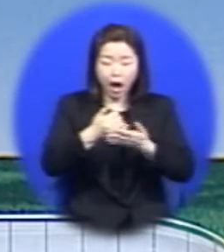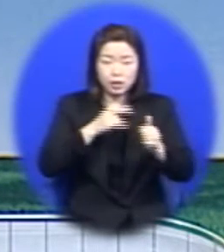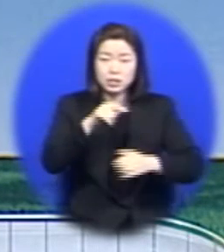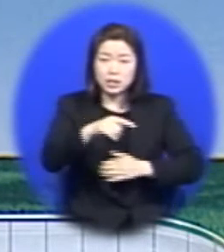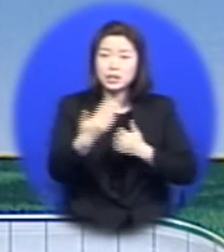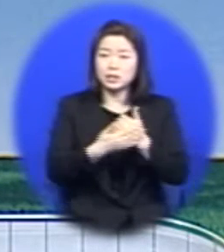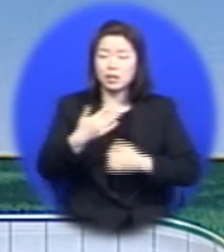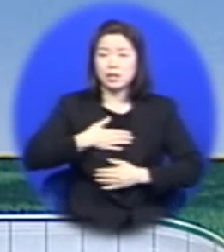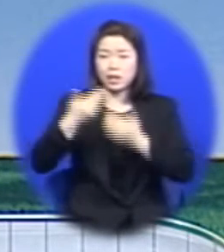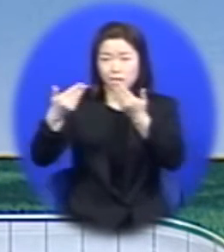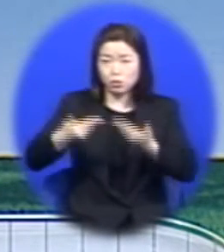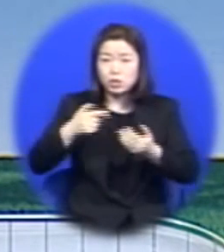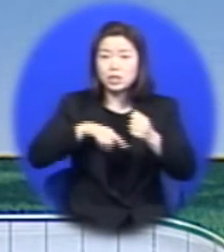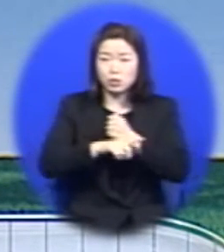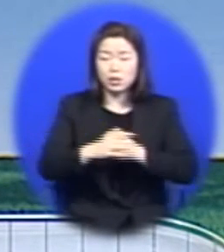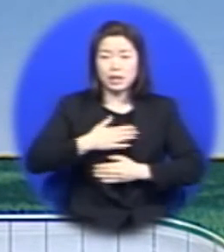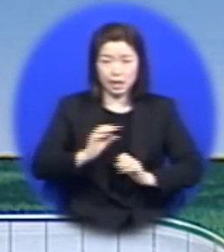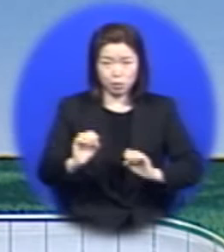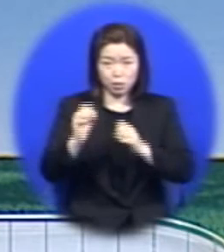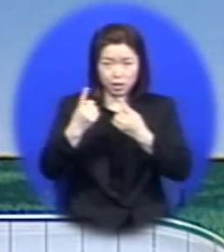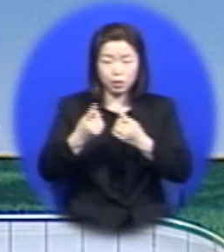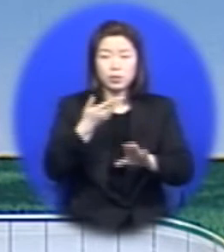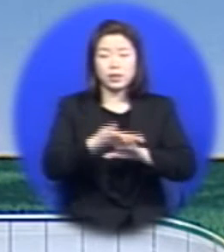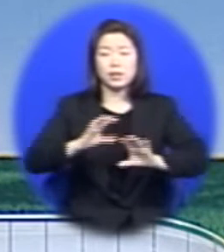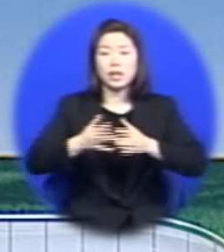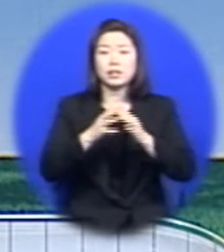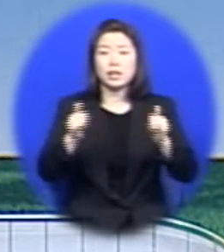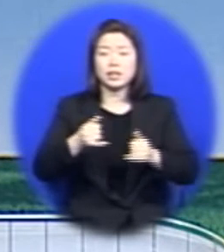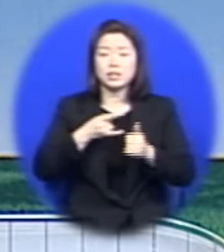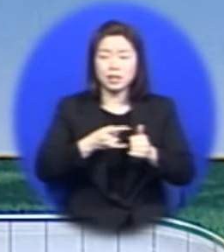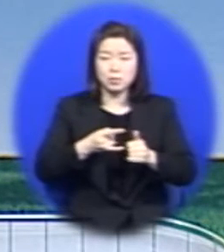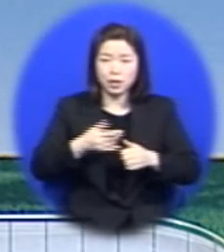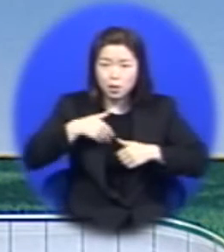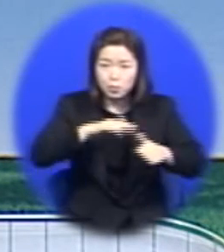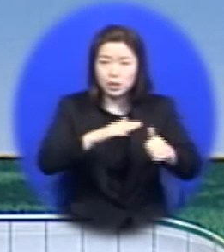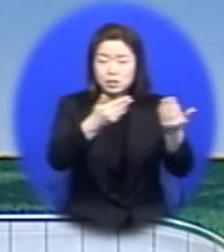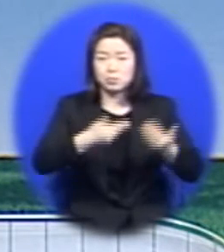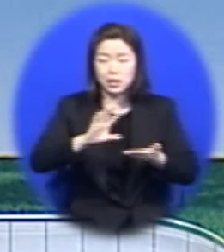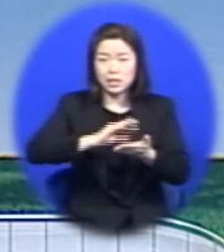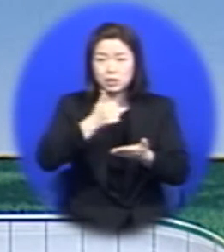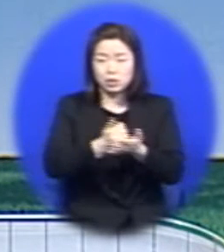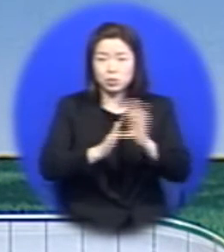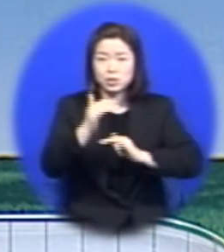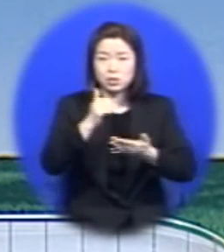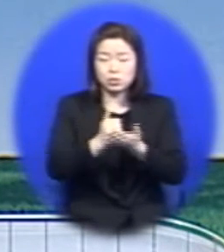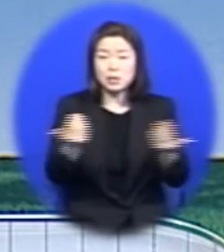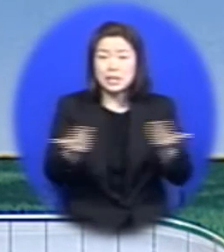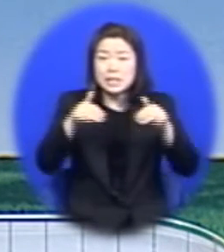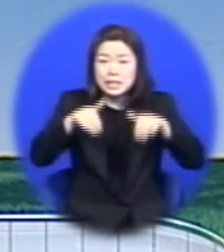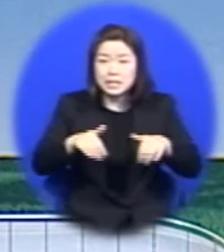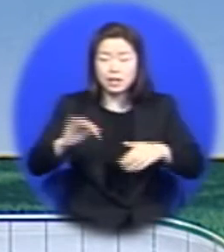은혜를 내게 주신 것은 나로 하여금 이방 사람에게 보내심을 받은 그리스도 예수의 일꾼이 되게